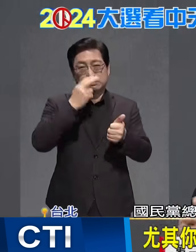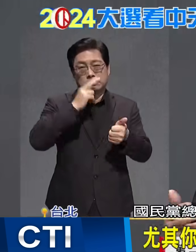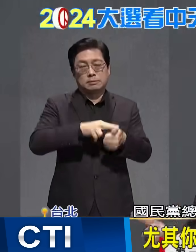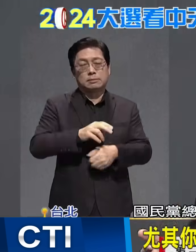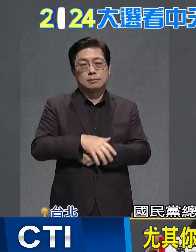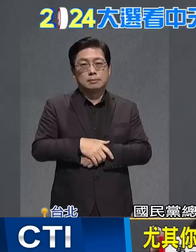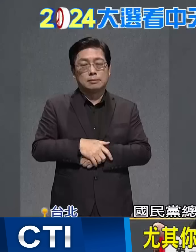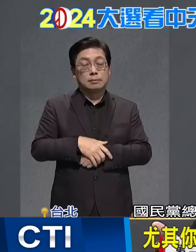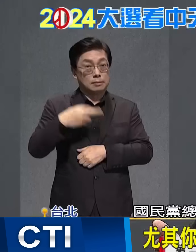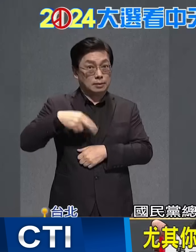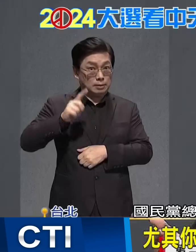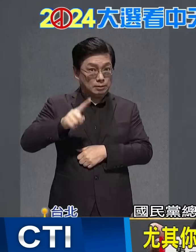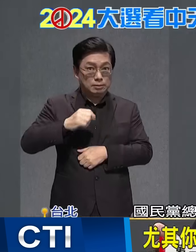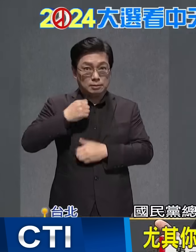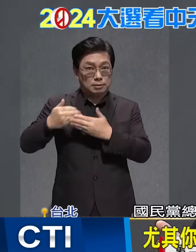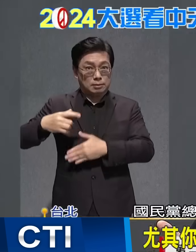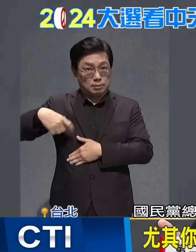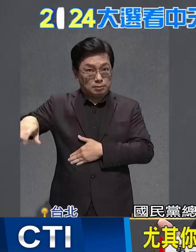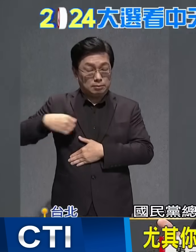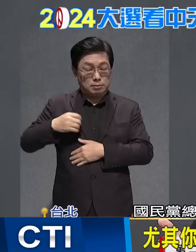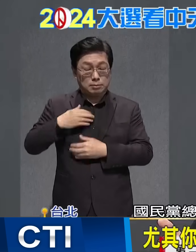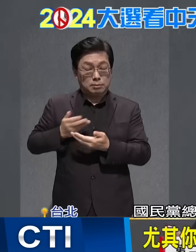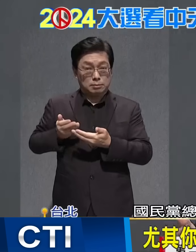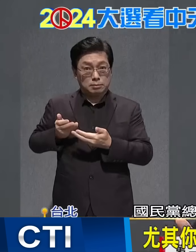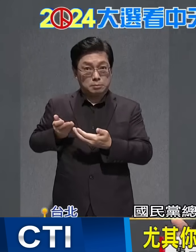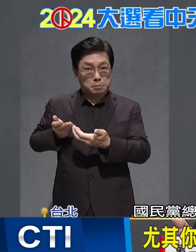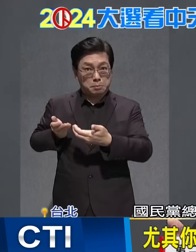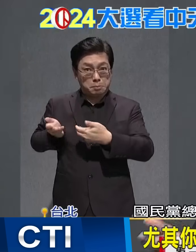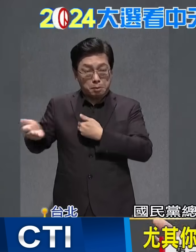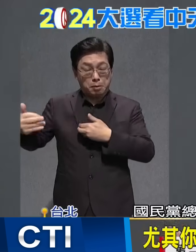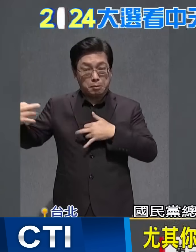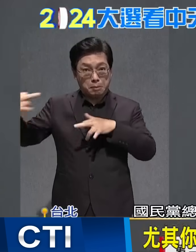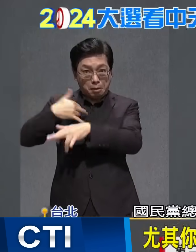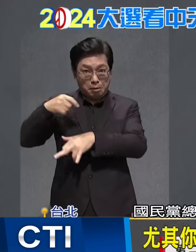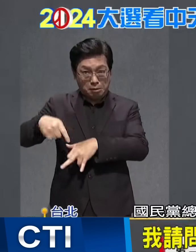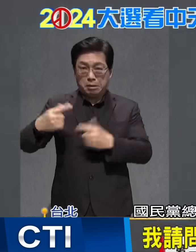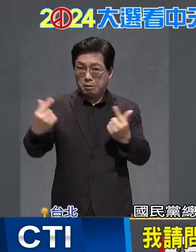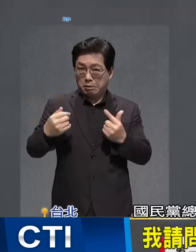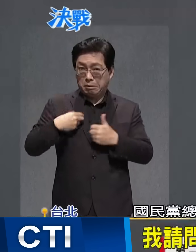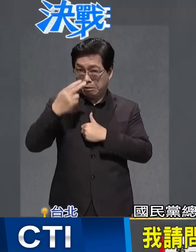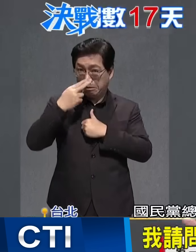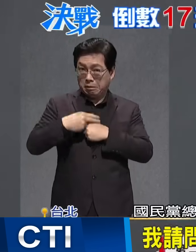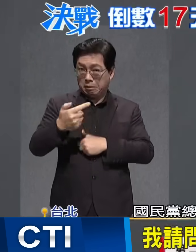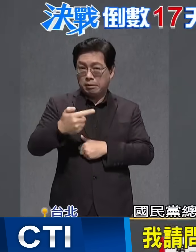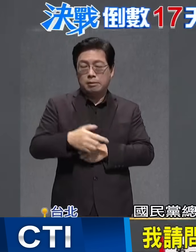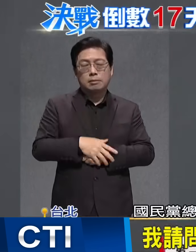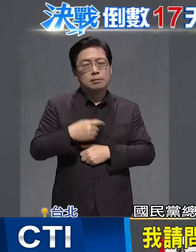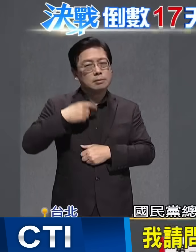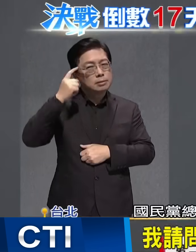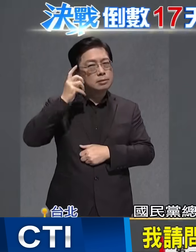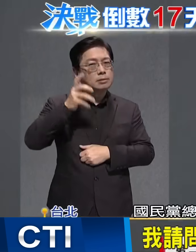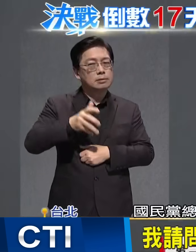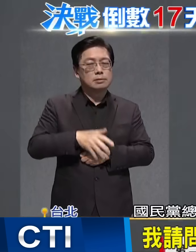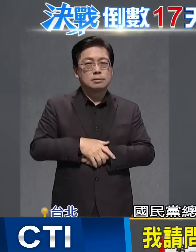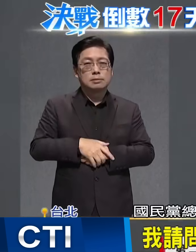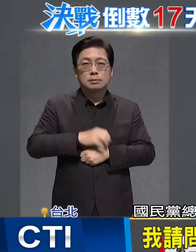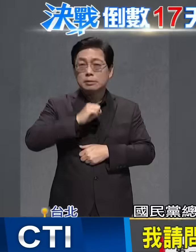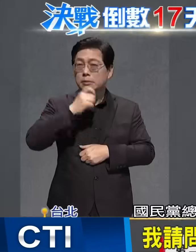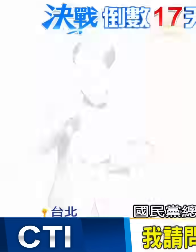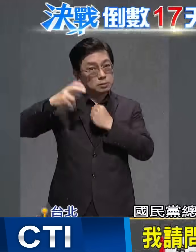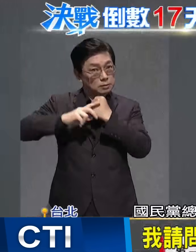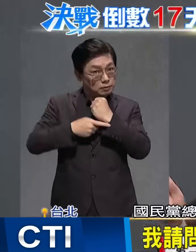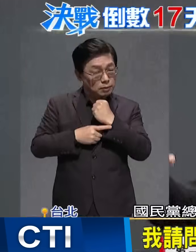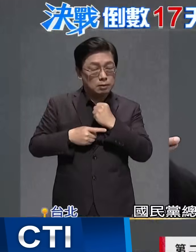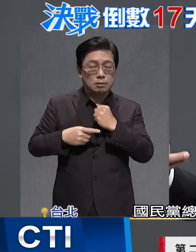跟你讲过一条，两岸直航就是木马屠城记。我请问呢，台湾现在的哪一个城被